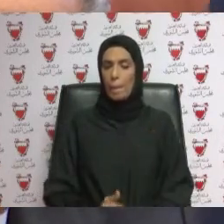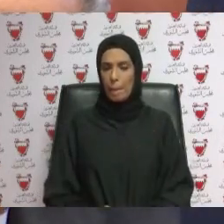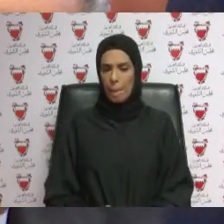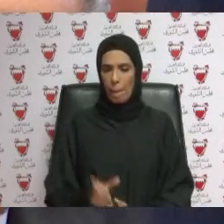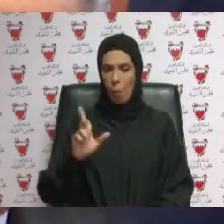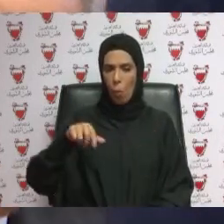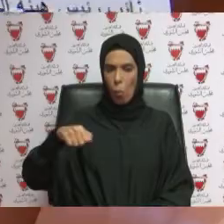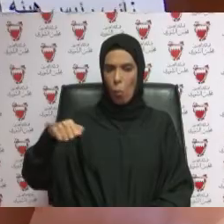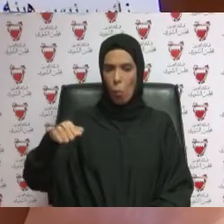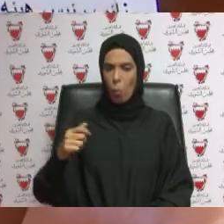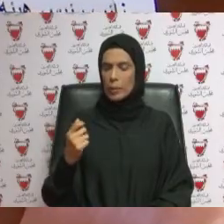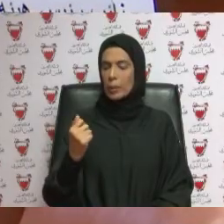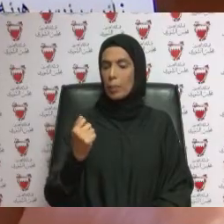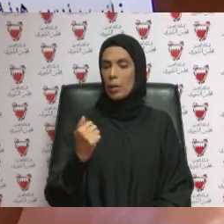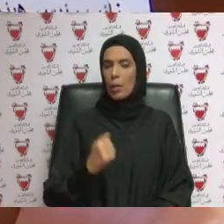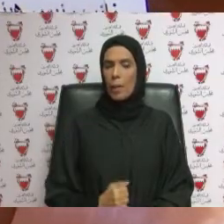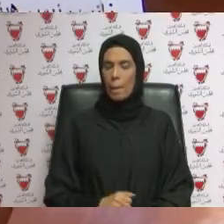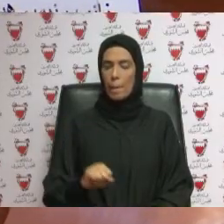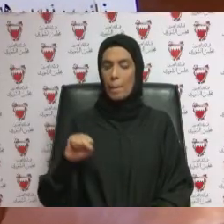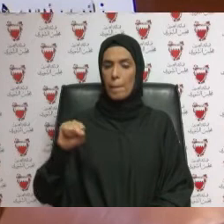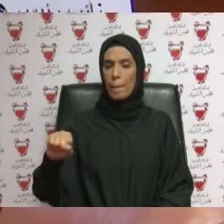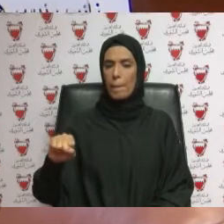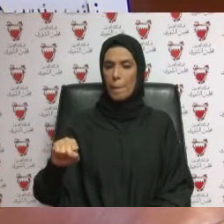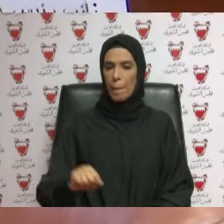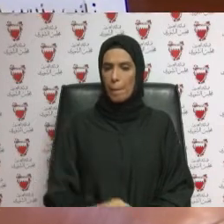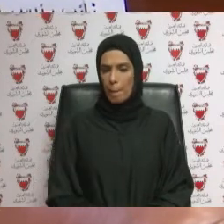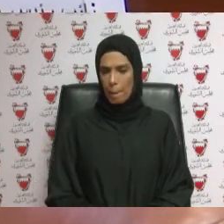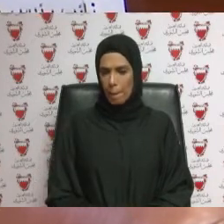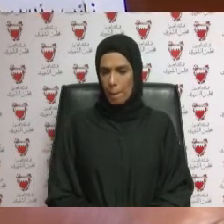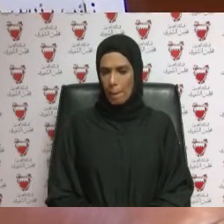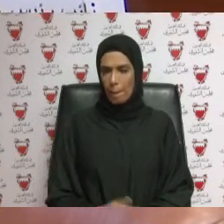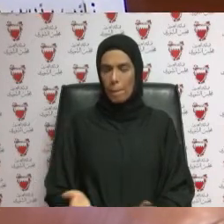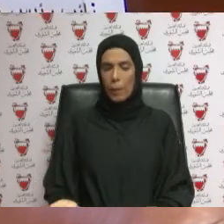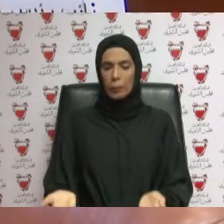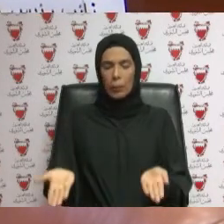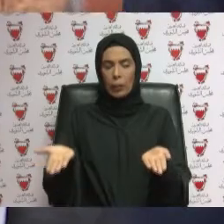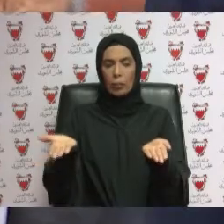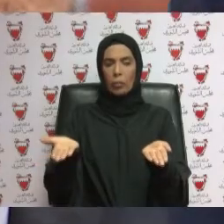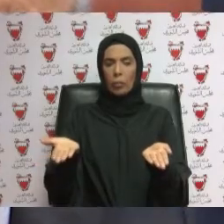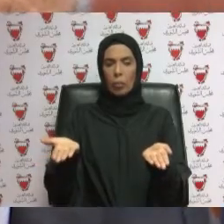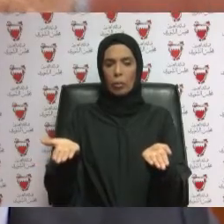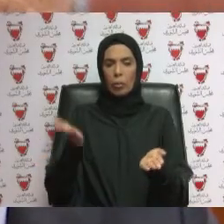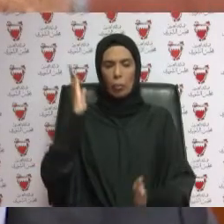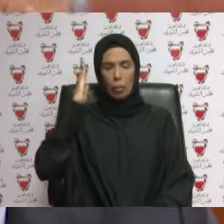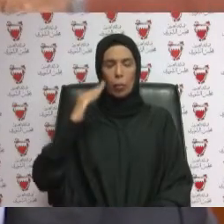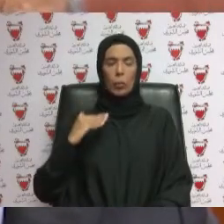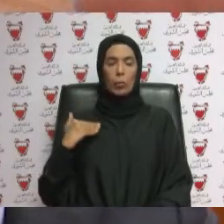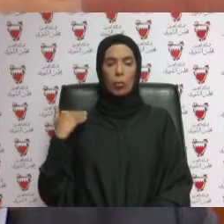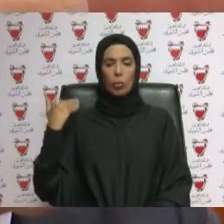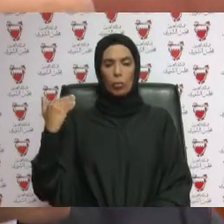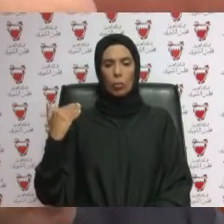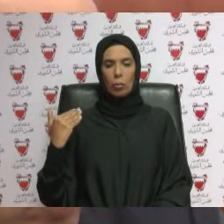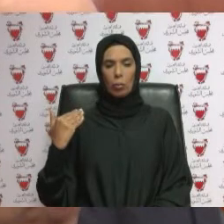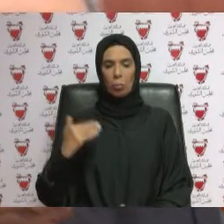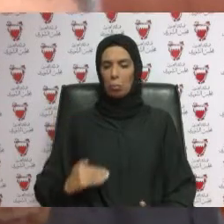وزير المالية مشكورا، تتعلق كلها بالنهوض زين بالمرأة